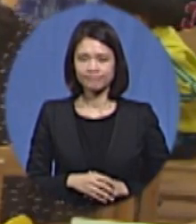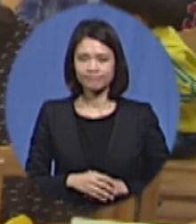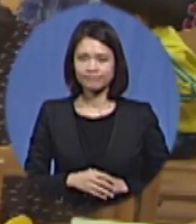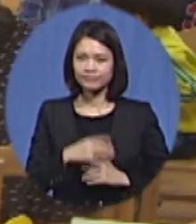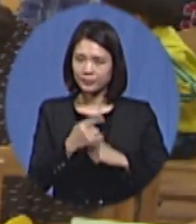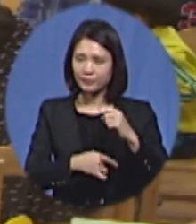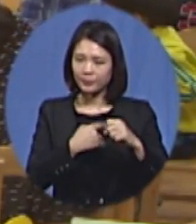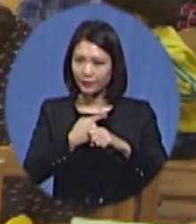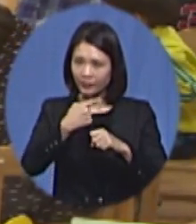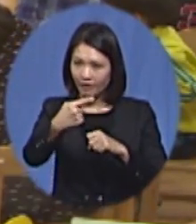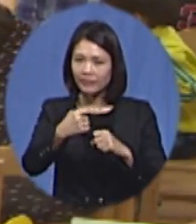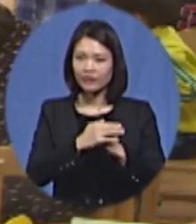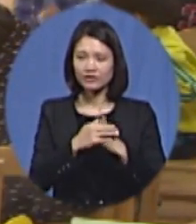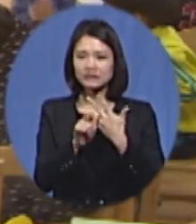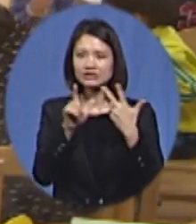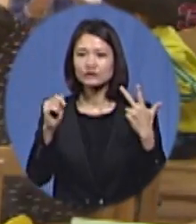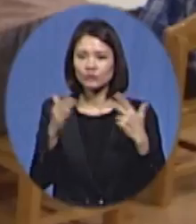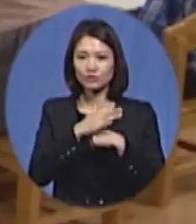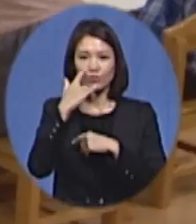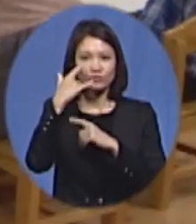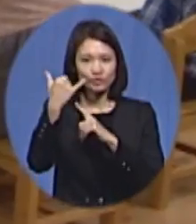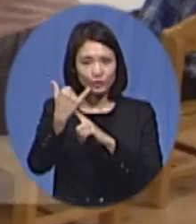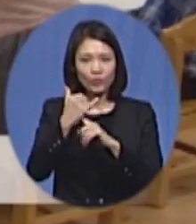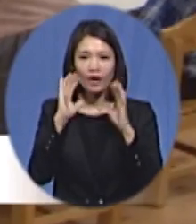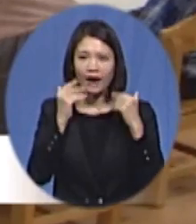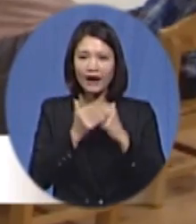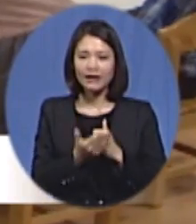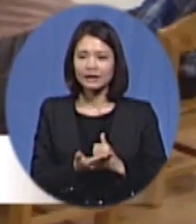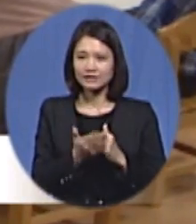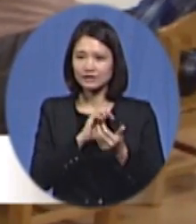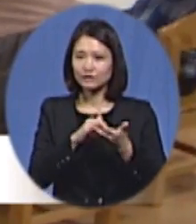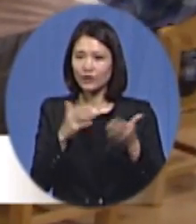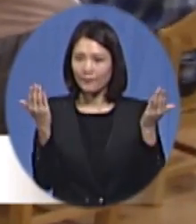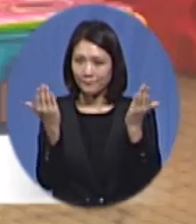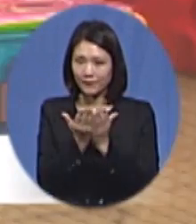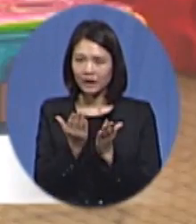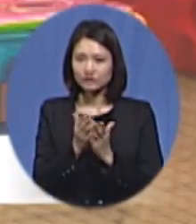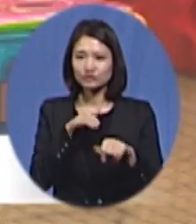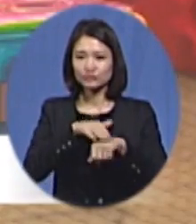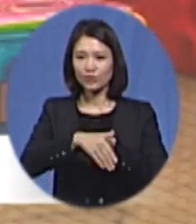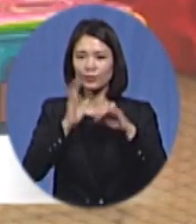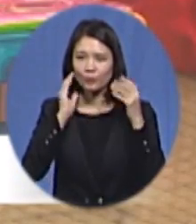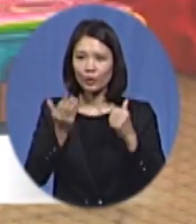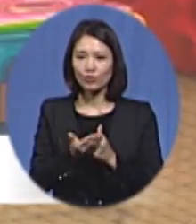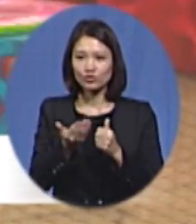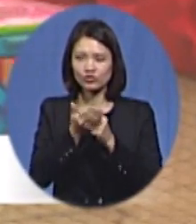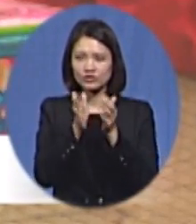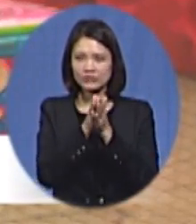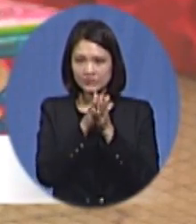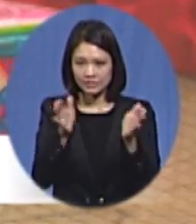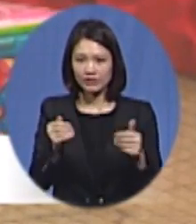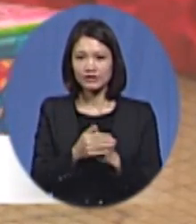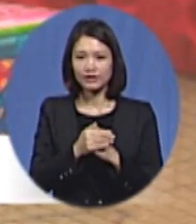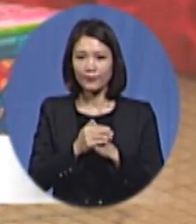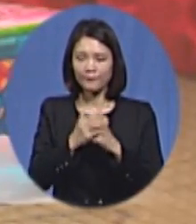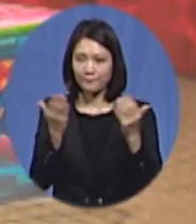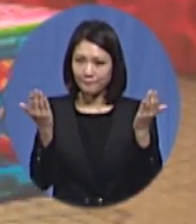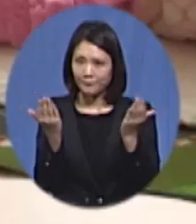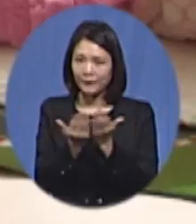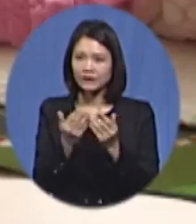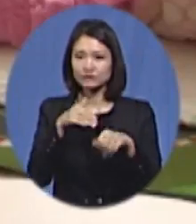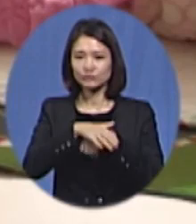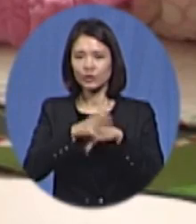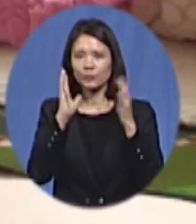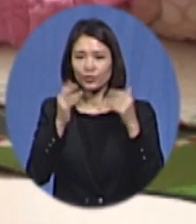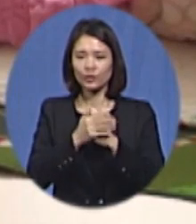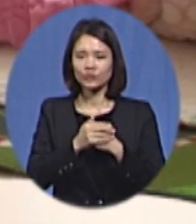내년 7월부터 부모와 아이의 수요를 감안한 맞춤형 보육이 시작됩니다. 맞춤형 보육은